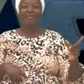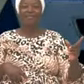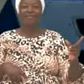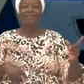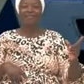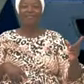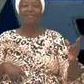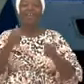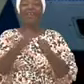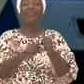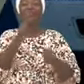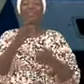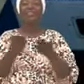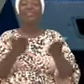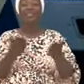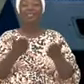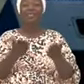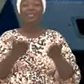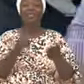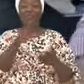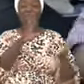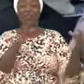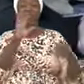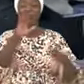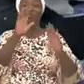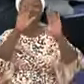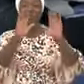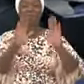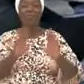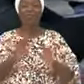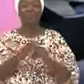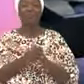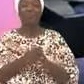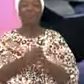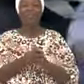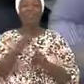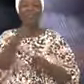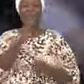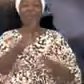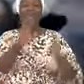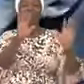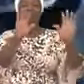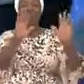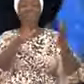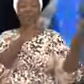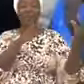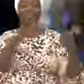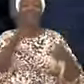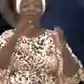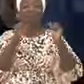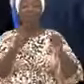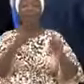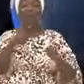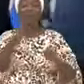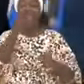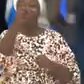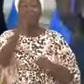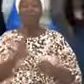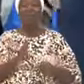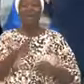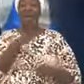tout le monde là-bas espère-t-on miracle je l'espère la puissance de dieu